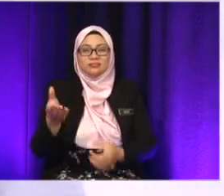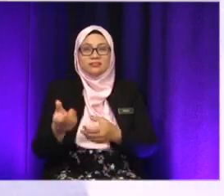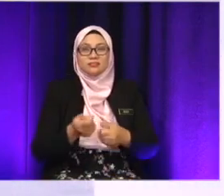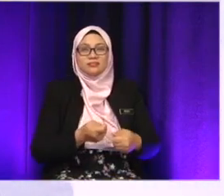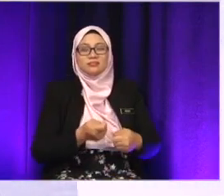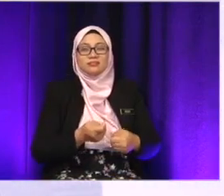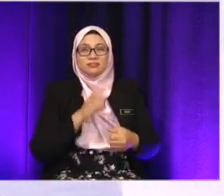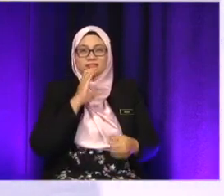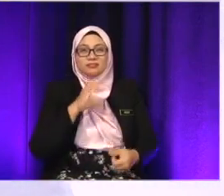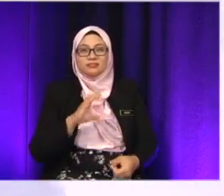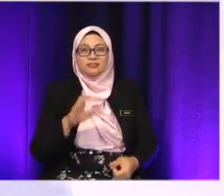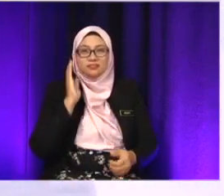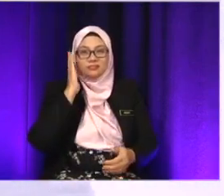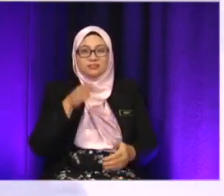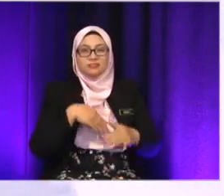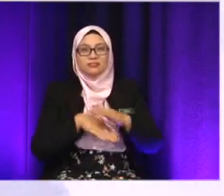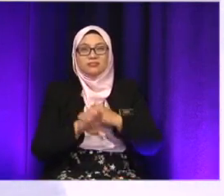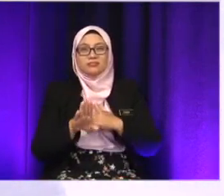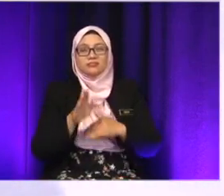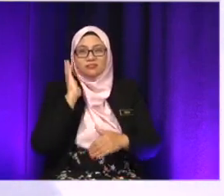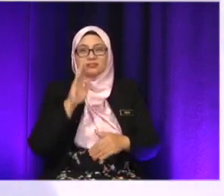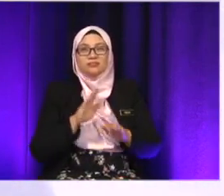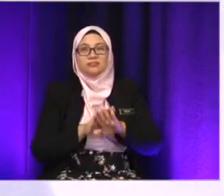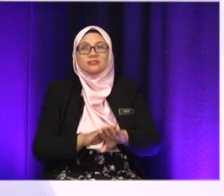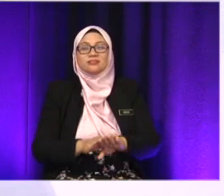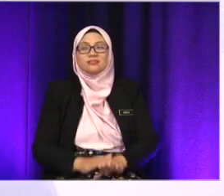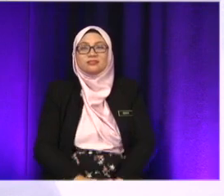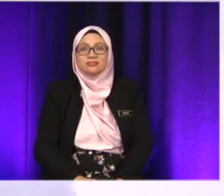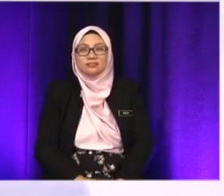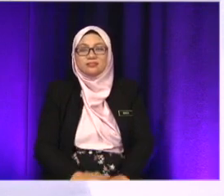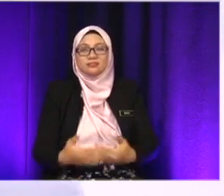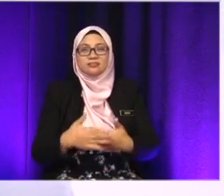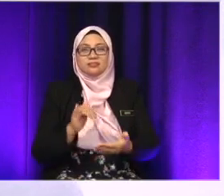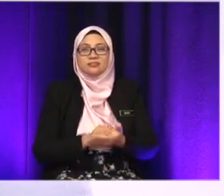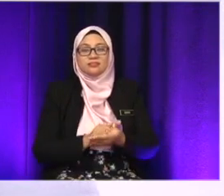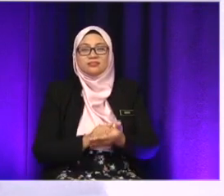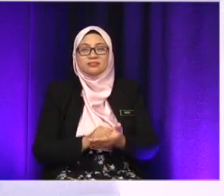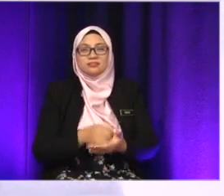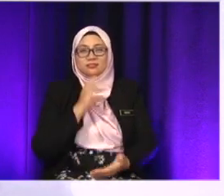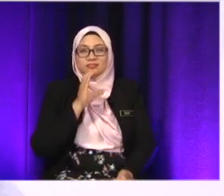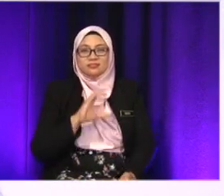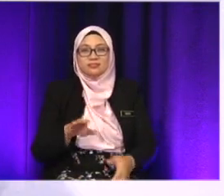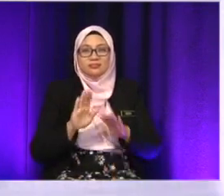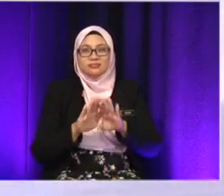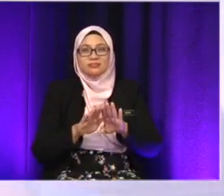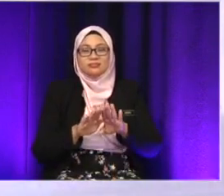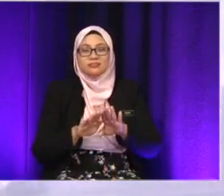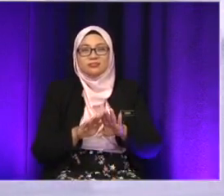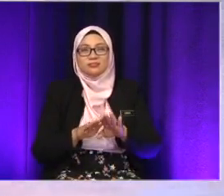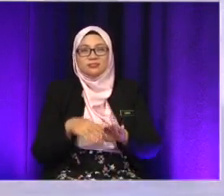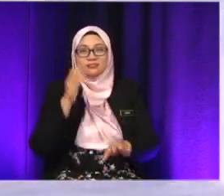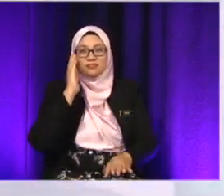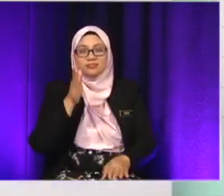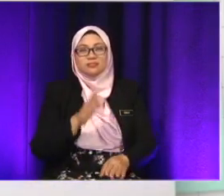masuk. Bukan tarik, dia cecair akan masuk, dia akan tolak ni. Okey. Tolak, lepas tu bila cecair itu dikeluarkan balik, dia akan pegas tolak balik.